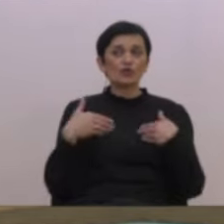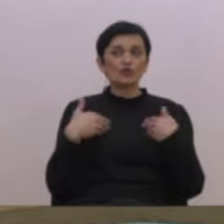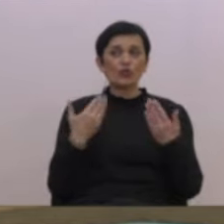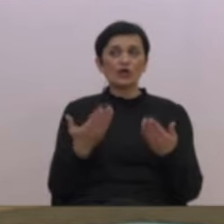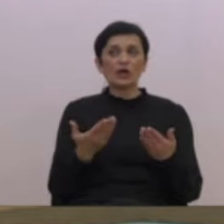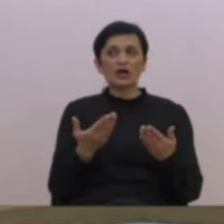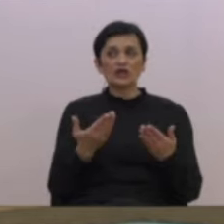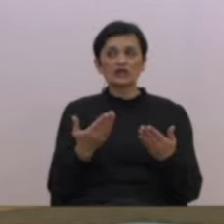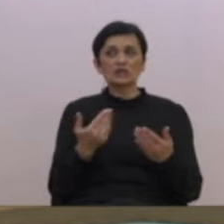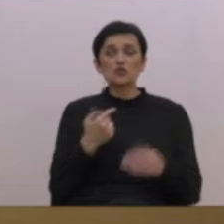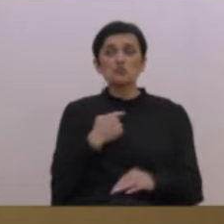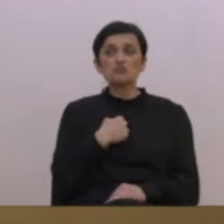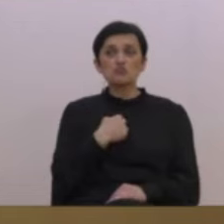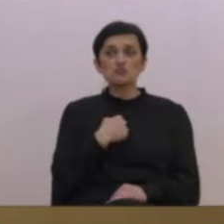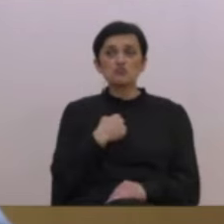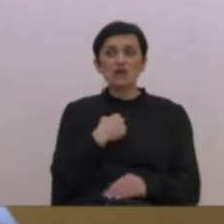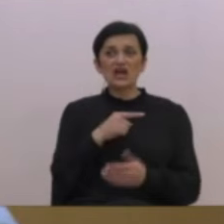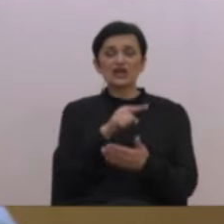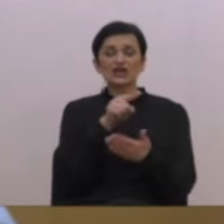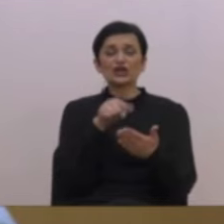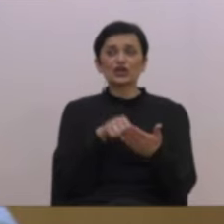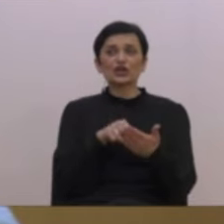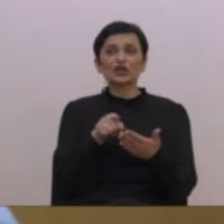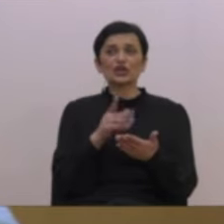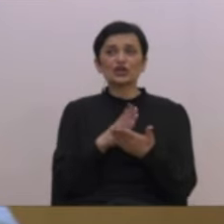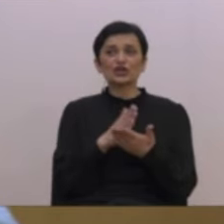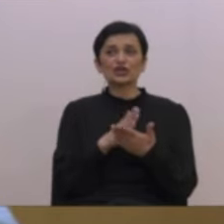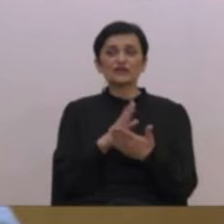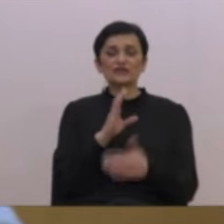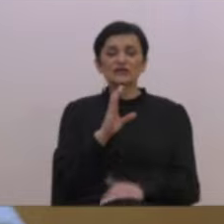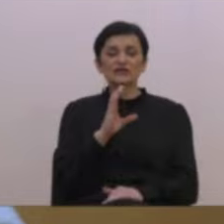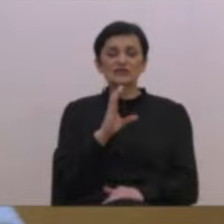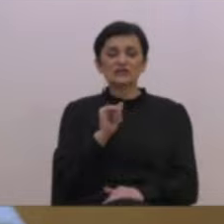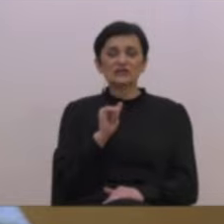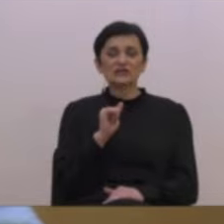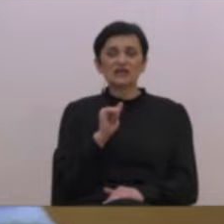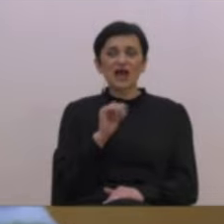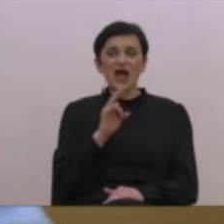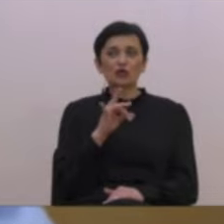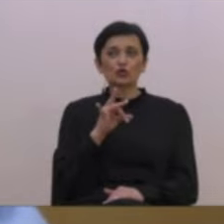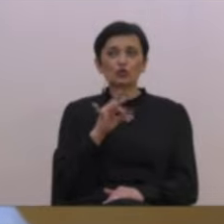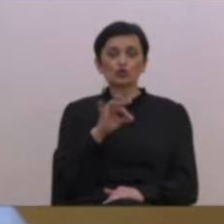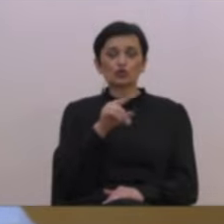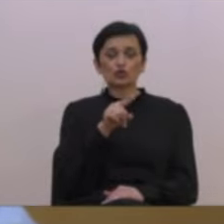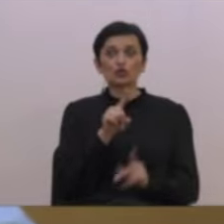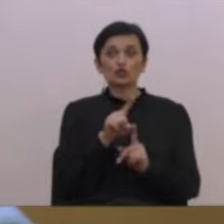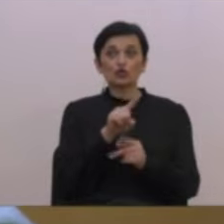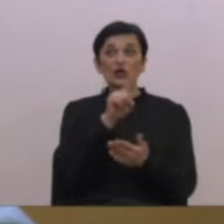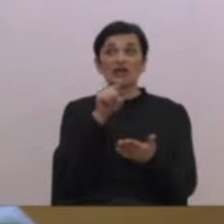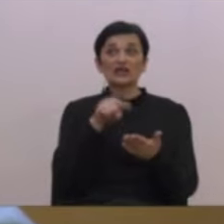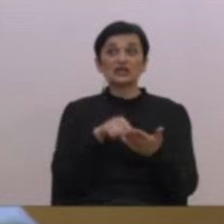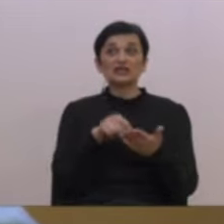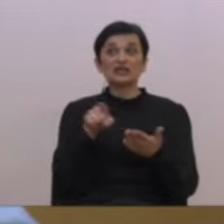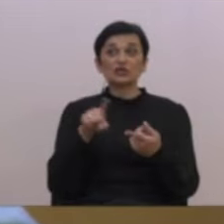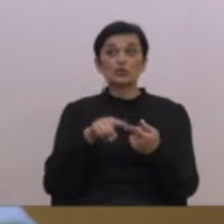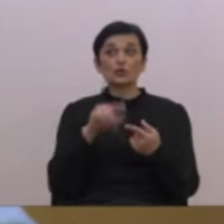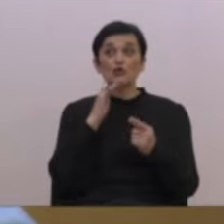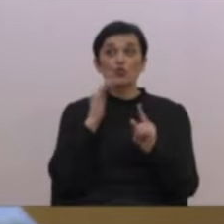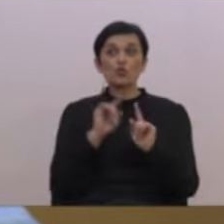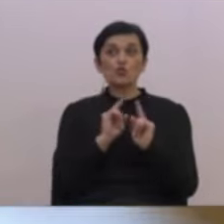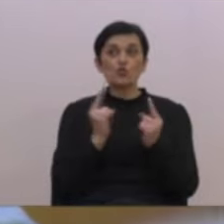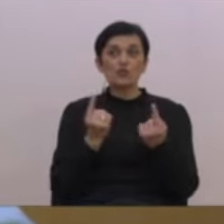Mogesalmebit, me eseti kitva maqs Sandrostan da aseve kitva mekteba am sakitan dakavshirebit